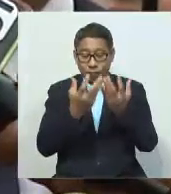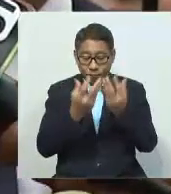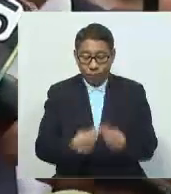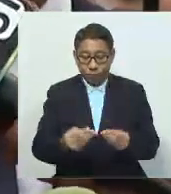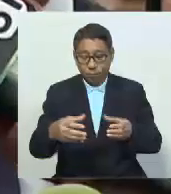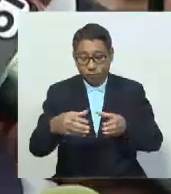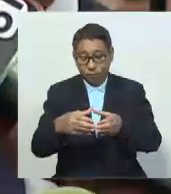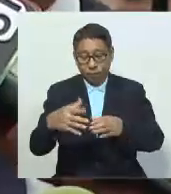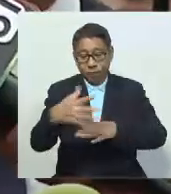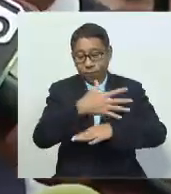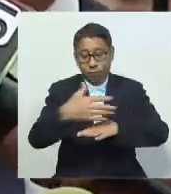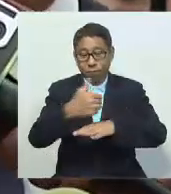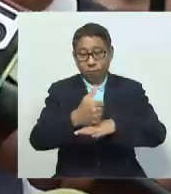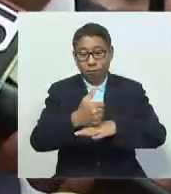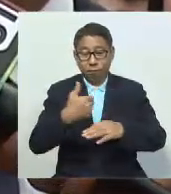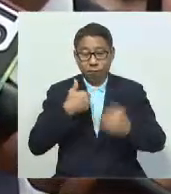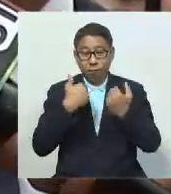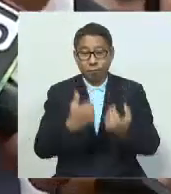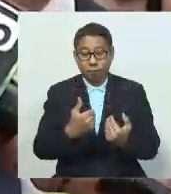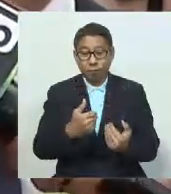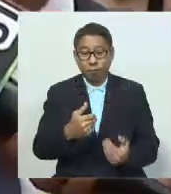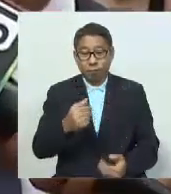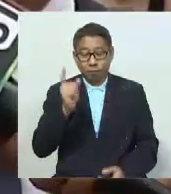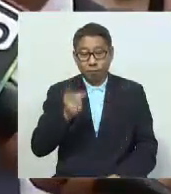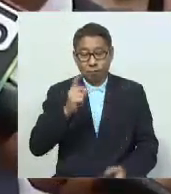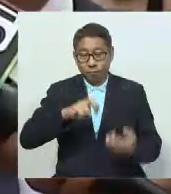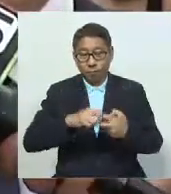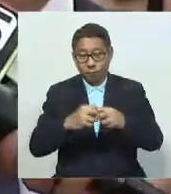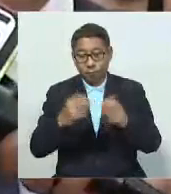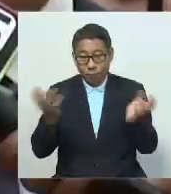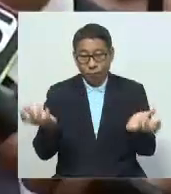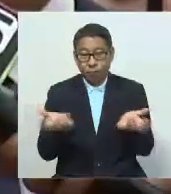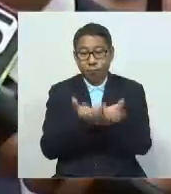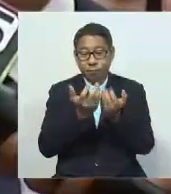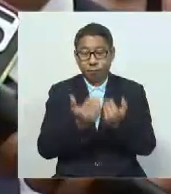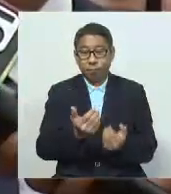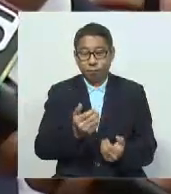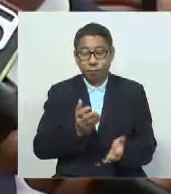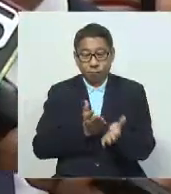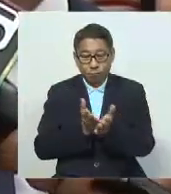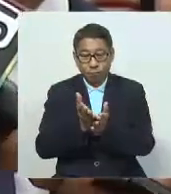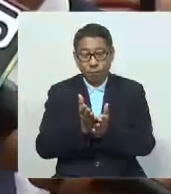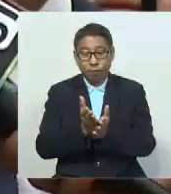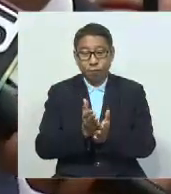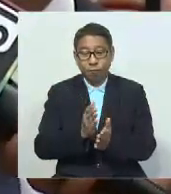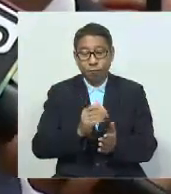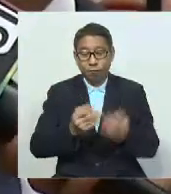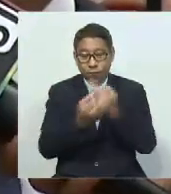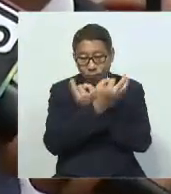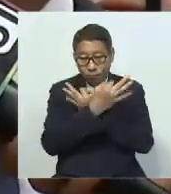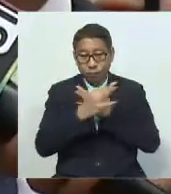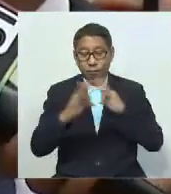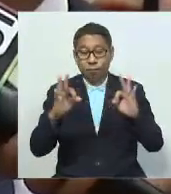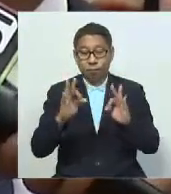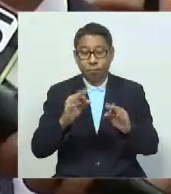เมืองแน่นอนที่สุดมันกระทบนะครับต่อสิทธิและเสรีภา